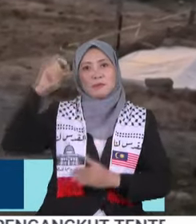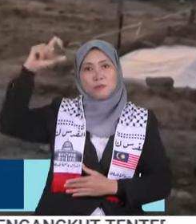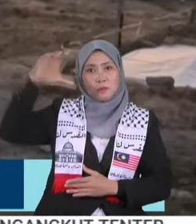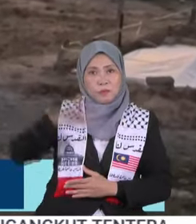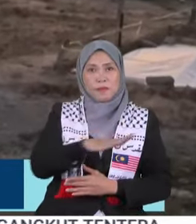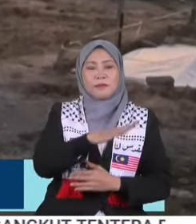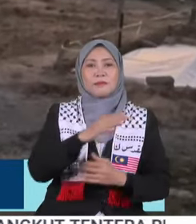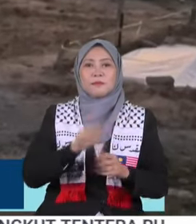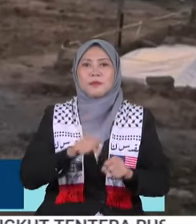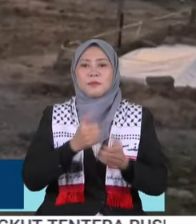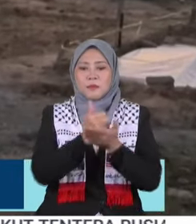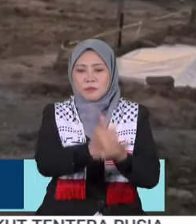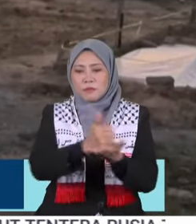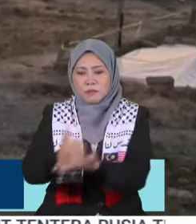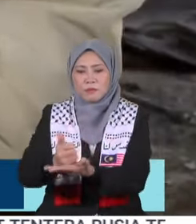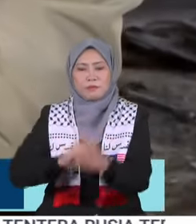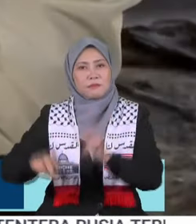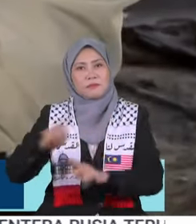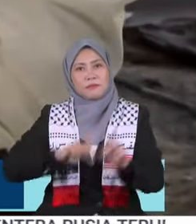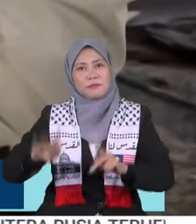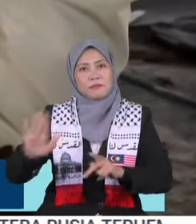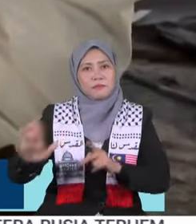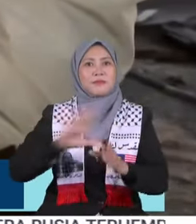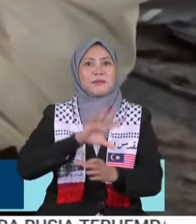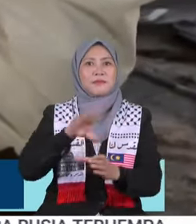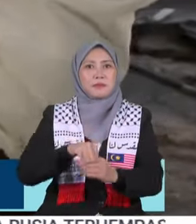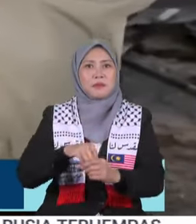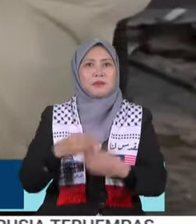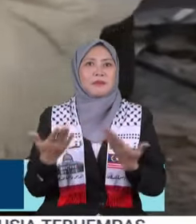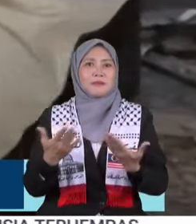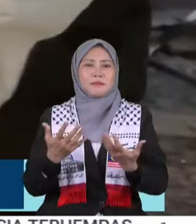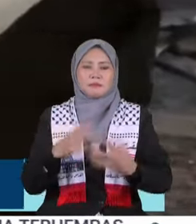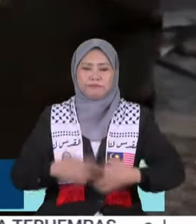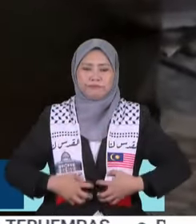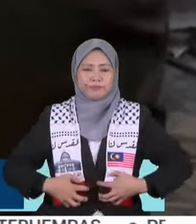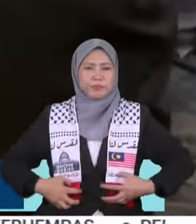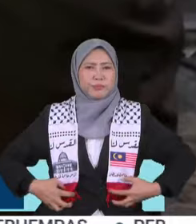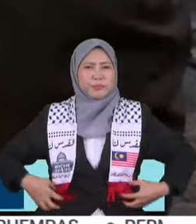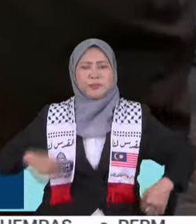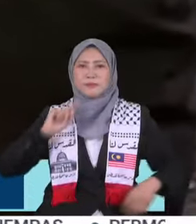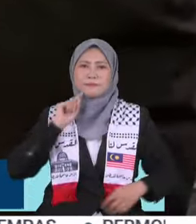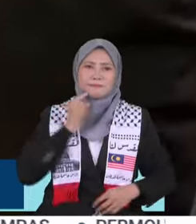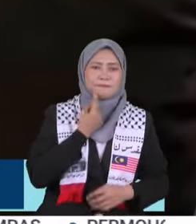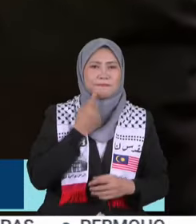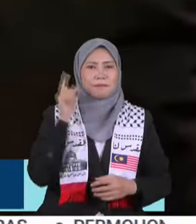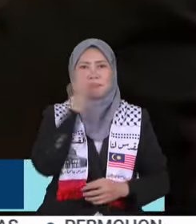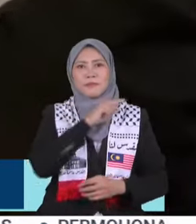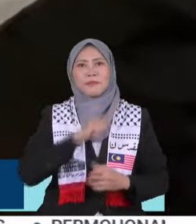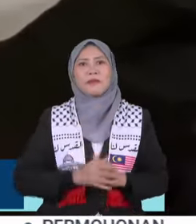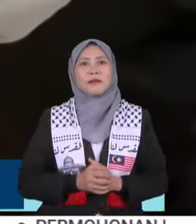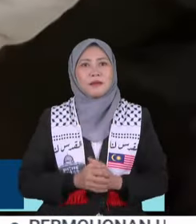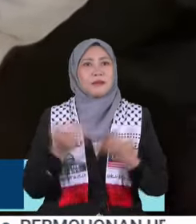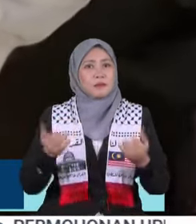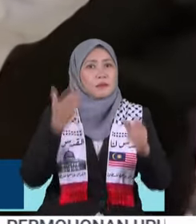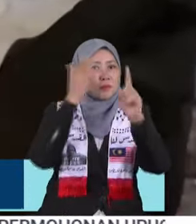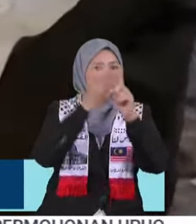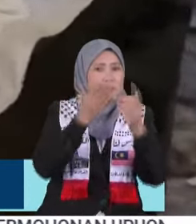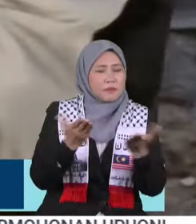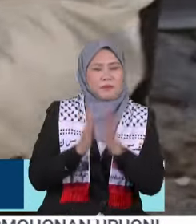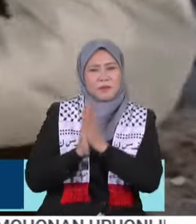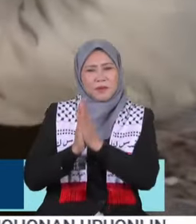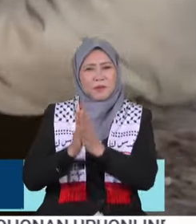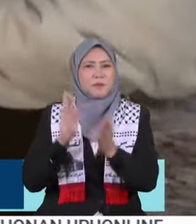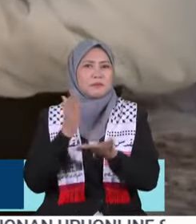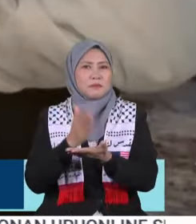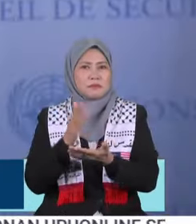bagi membolehkan bantuan disalur kepada penduduk negara terlibat yang diancam kebuluran serius. Bagi tujuan itu, Guterres turut merayu